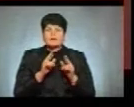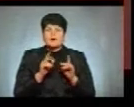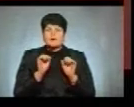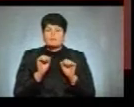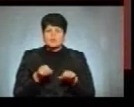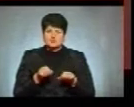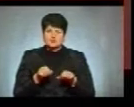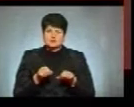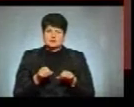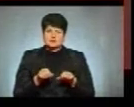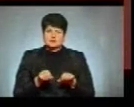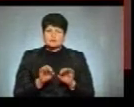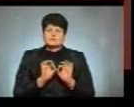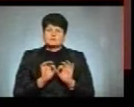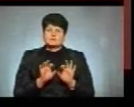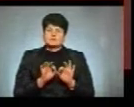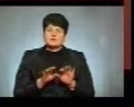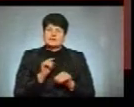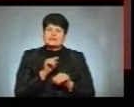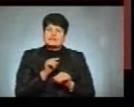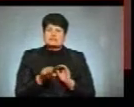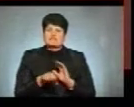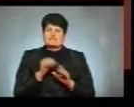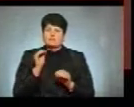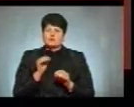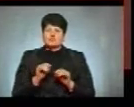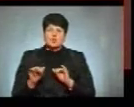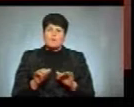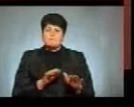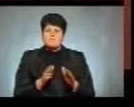можете охарактеризувати їхні виборчі кампанії?